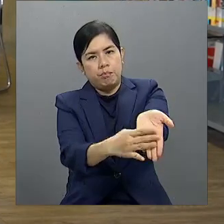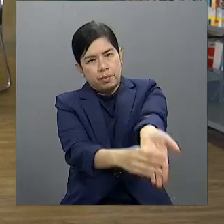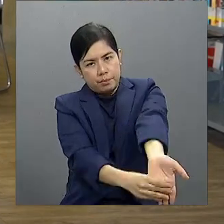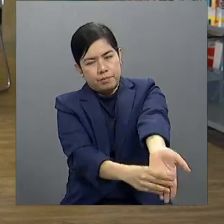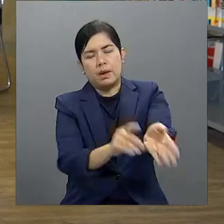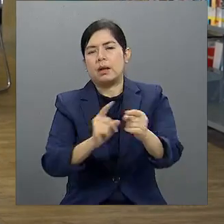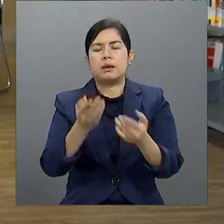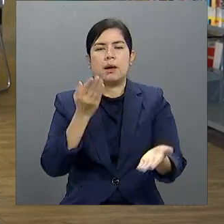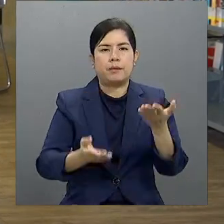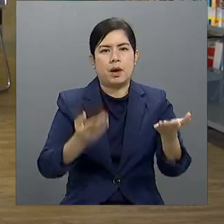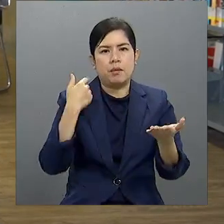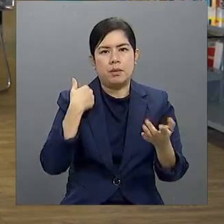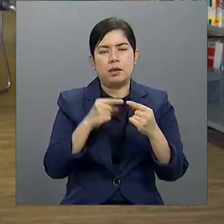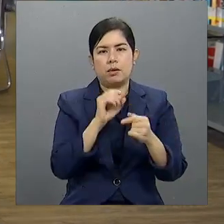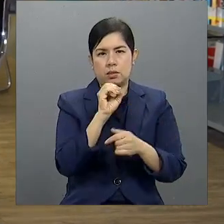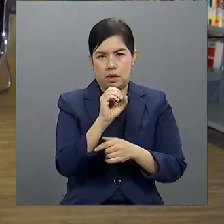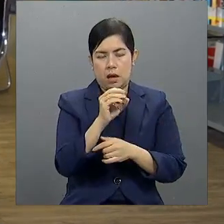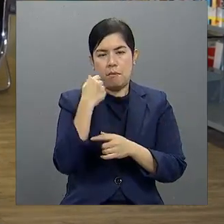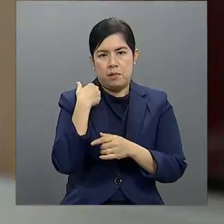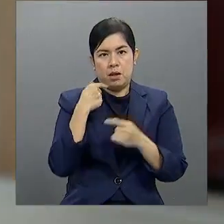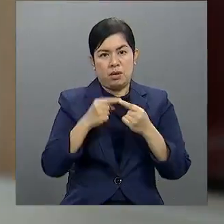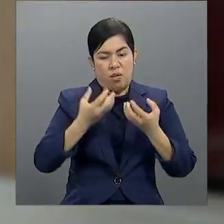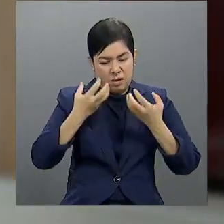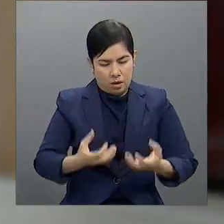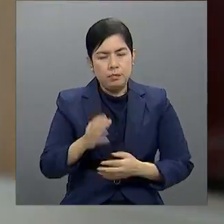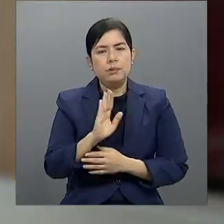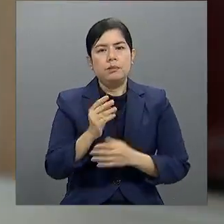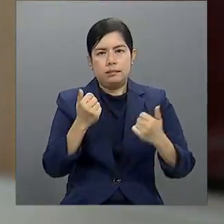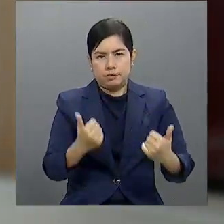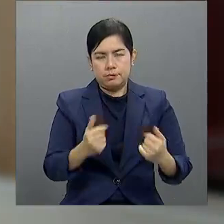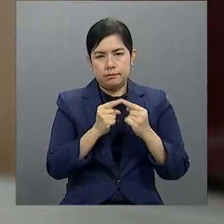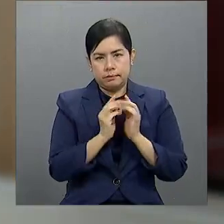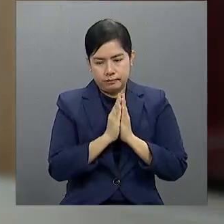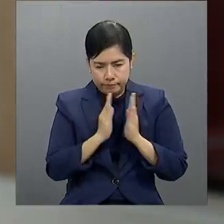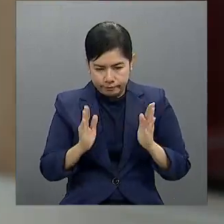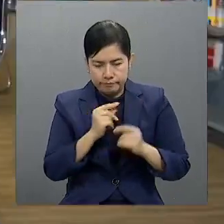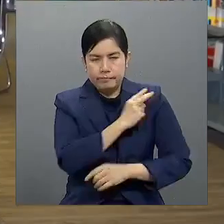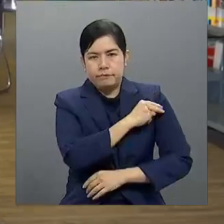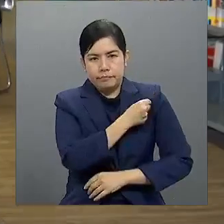ไม่ควรมากจนเกินไปวันนี้ก็ต้องขอบคุณคุณหมอมากๆเลยนะครับที่มาให้ความรู้วันนี้นะครับขอบคุณครับ